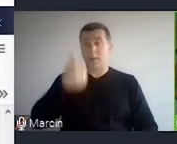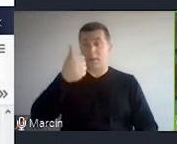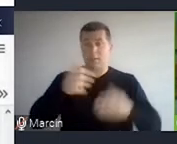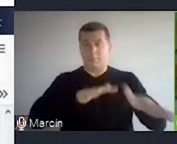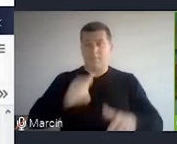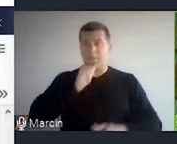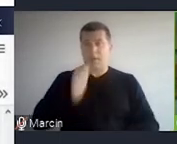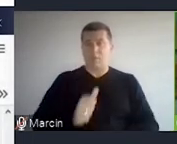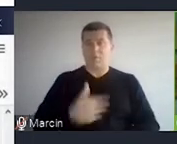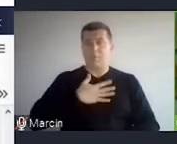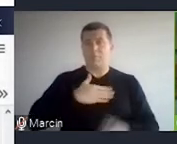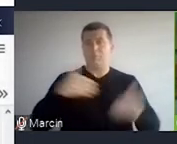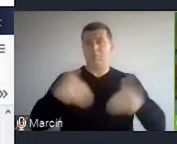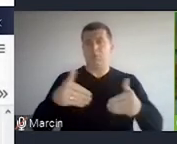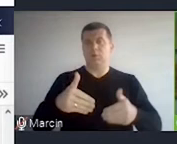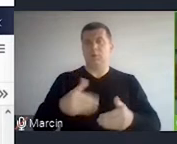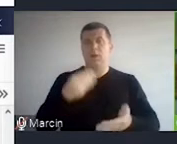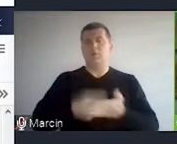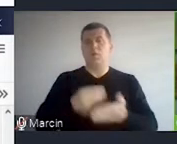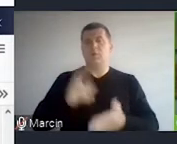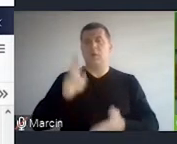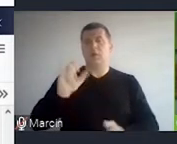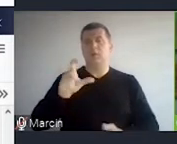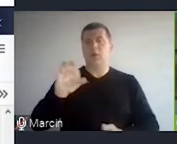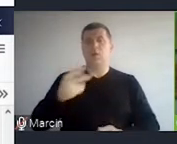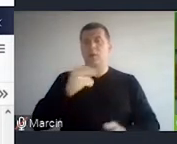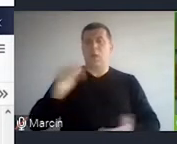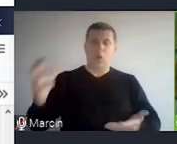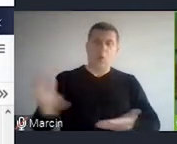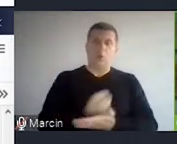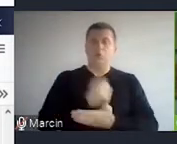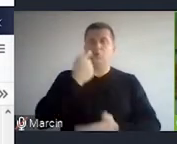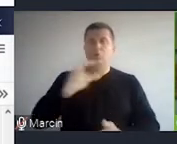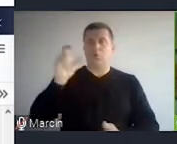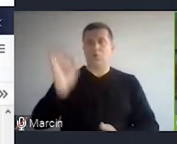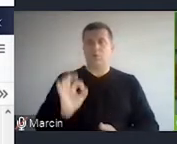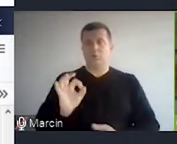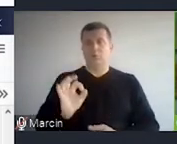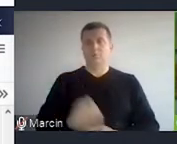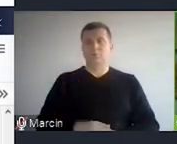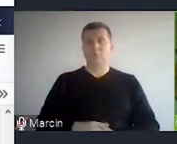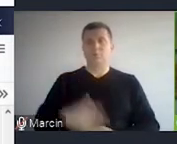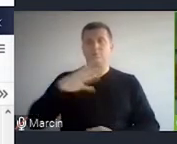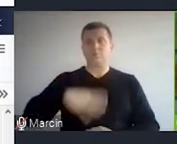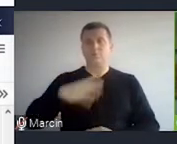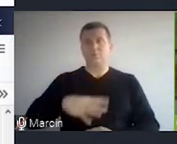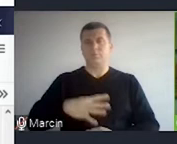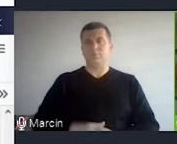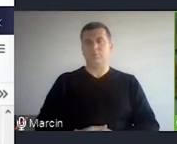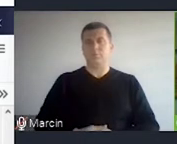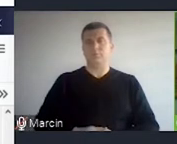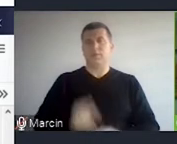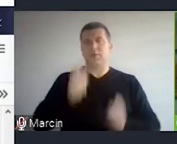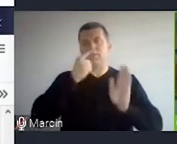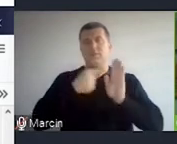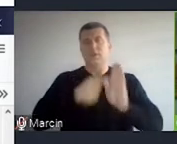w Europie mamy możliwość w kwotach ryczałtowych nieosiągnięcia w 100% wartości